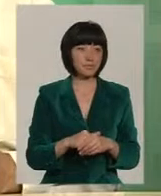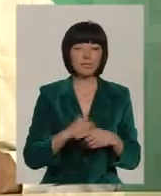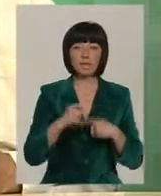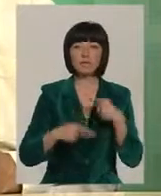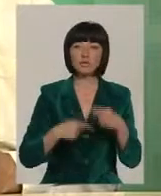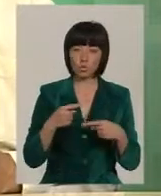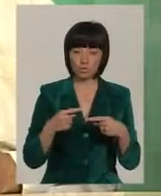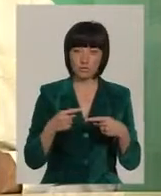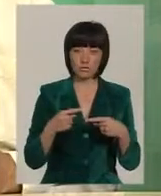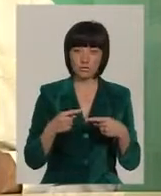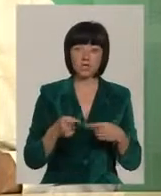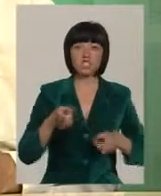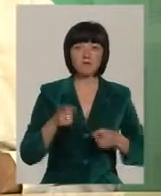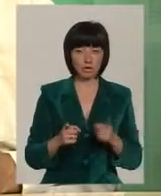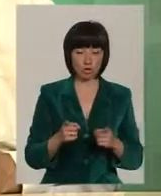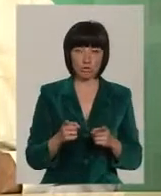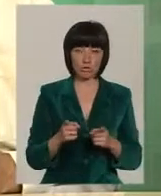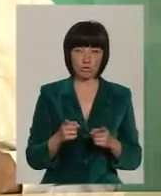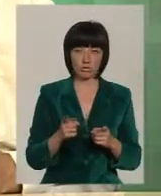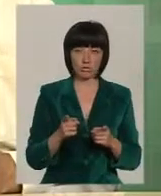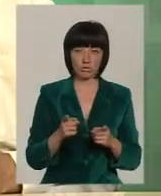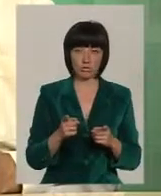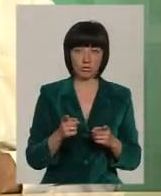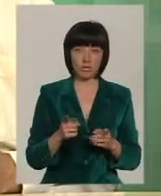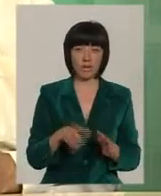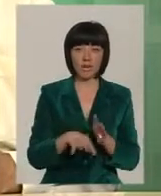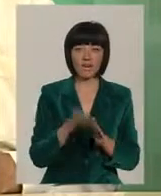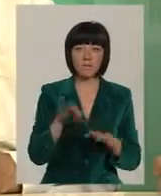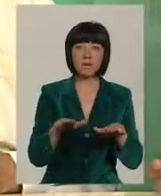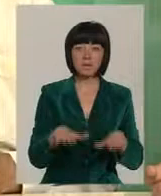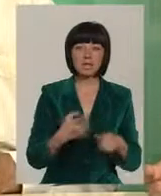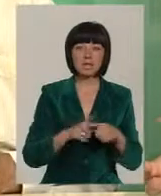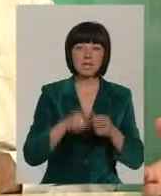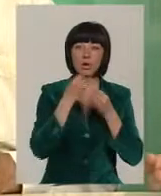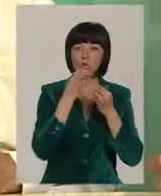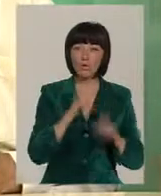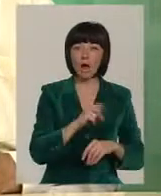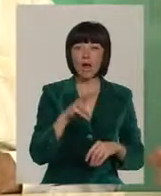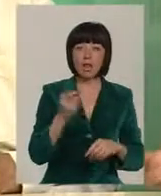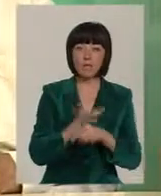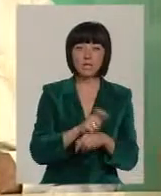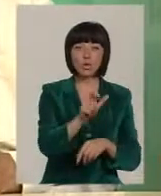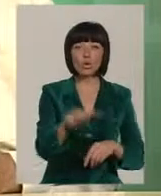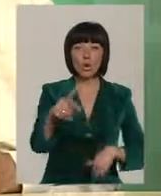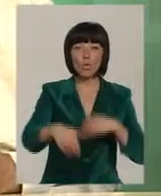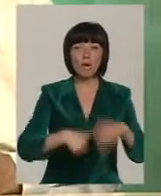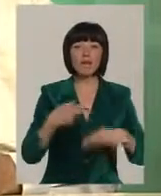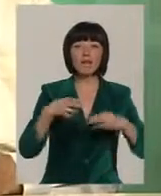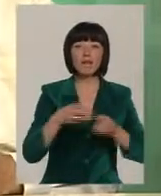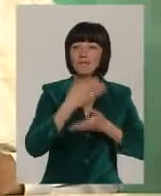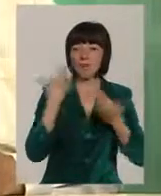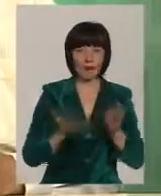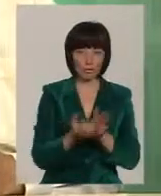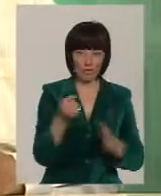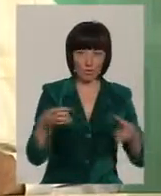Наступне. Звичайно, вибір місця – це добре, але більшість людей купається там, де немає рятувальних служб, тобто